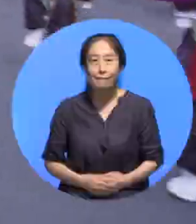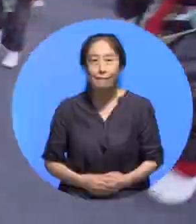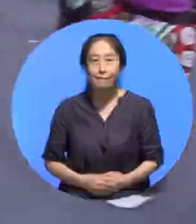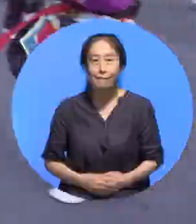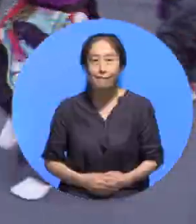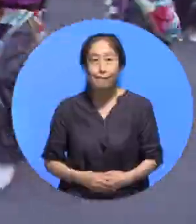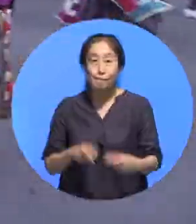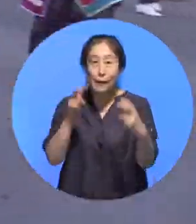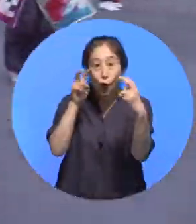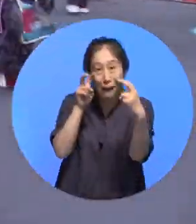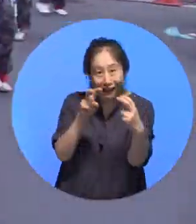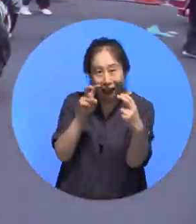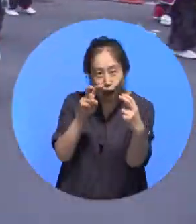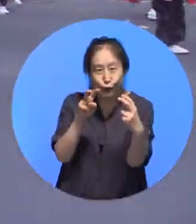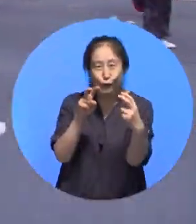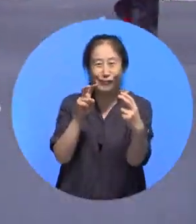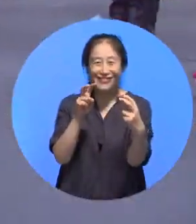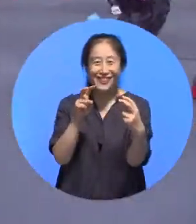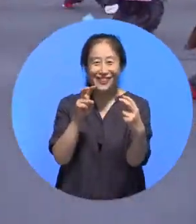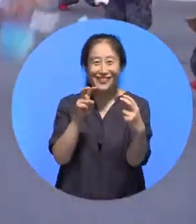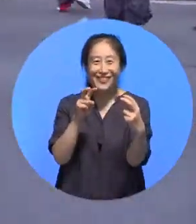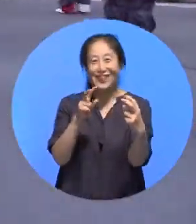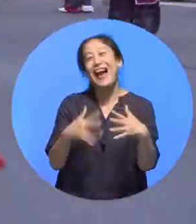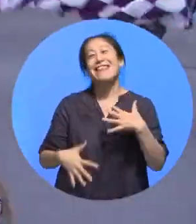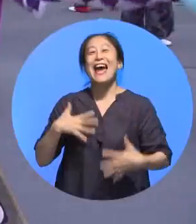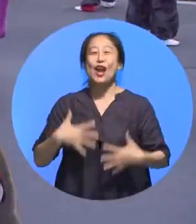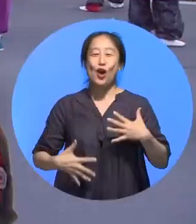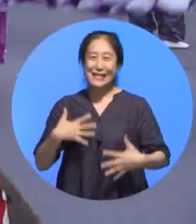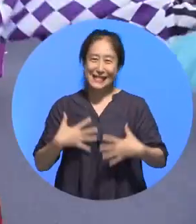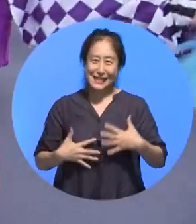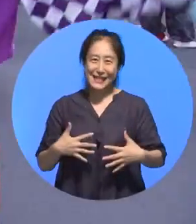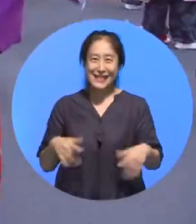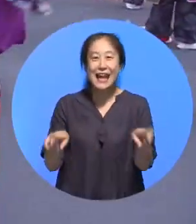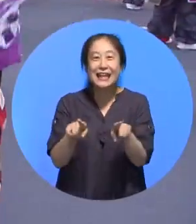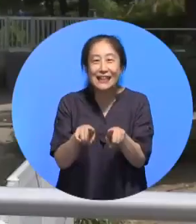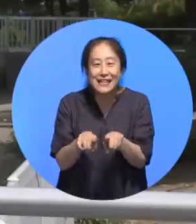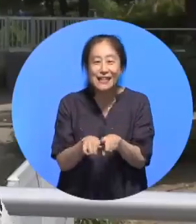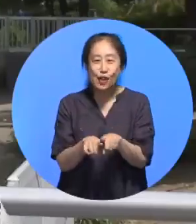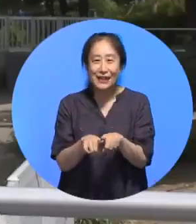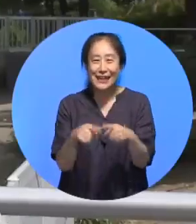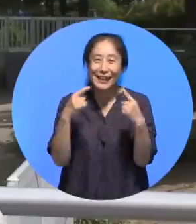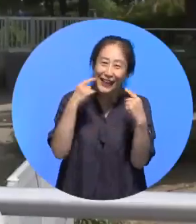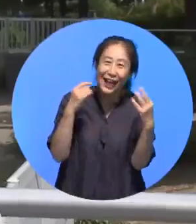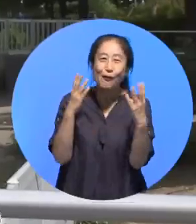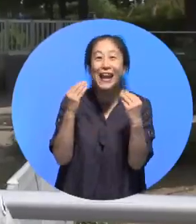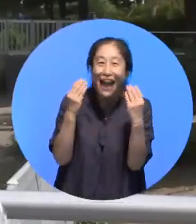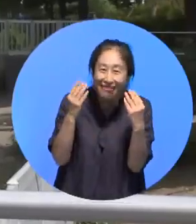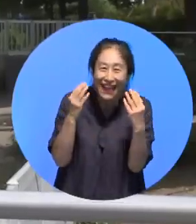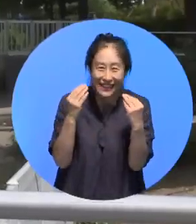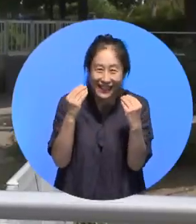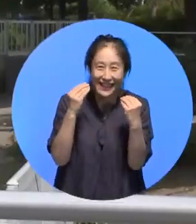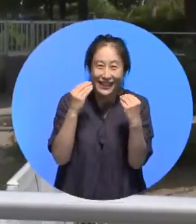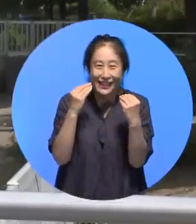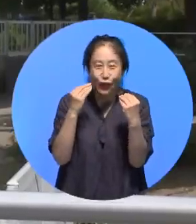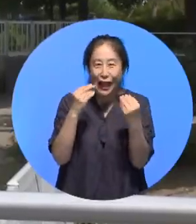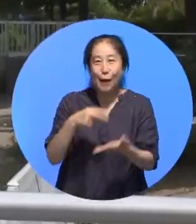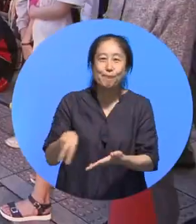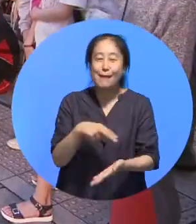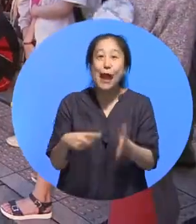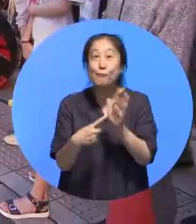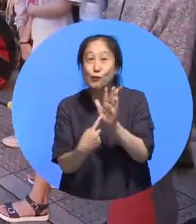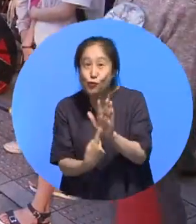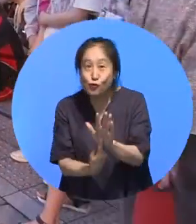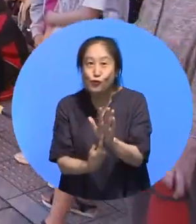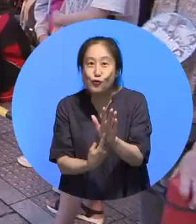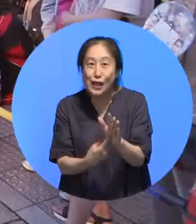さ目と目が合うっていうのがすごく楽しくてで一緒にま笑いかけたりとか塩舞で話しかけたら答え